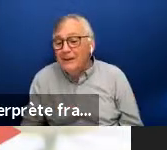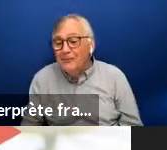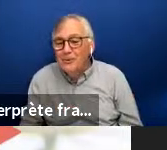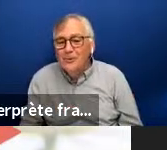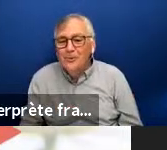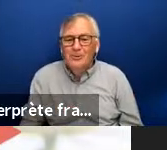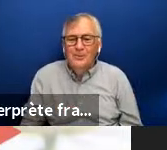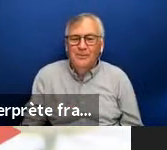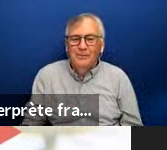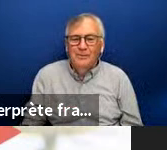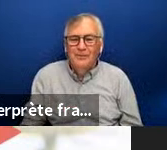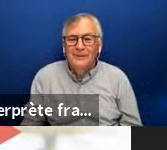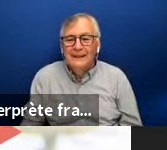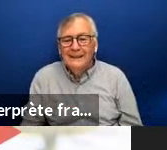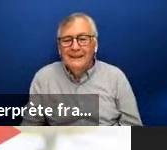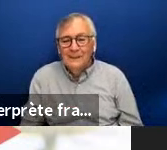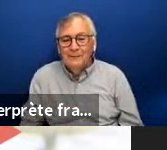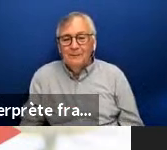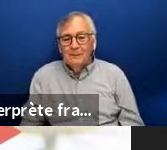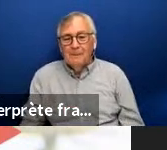Bonjour et bienvenue.